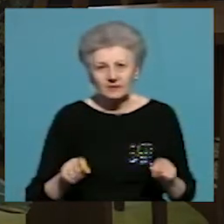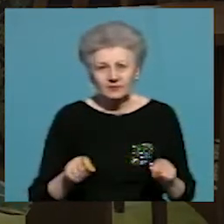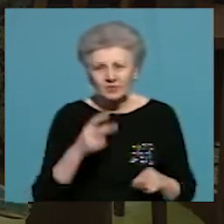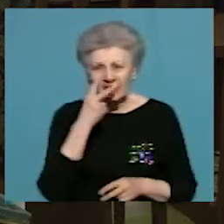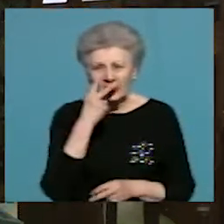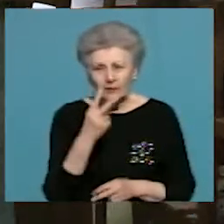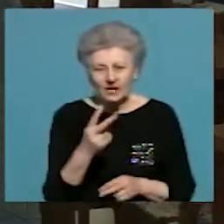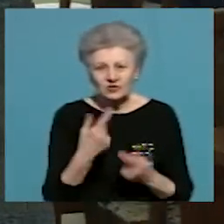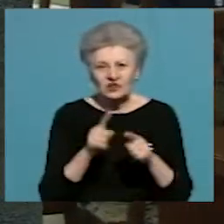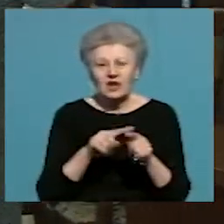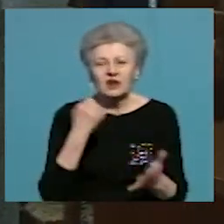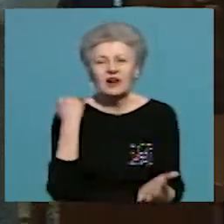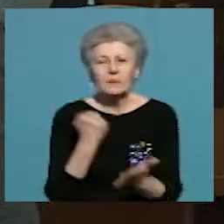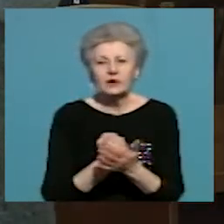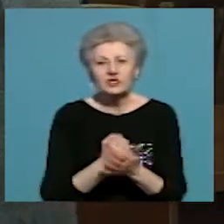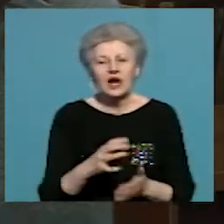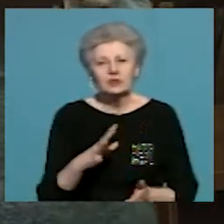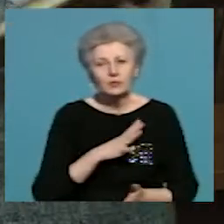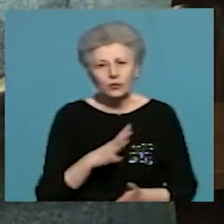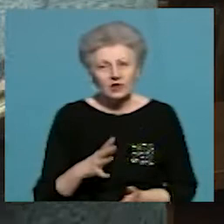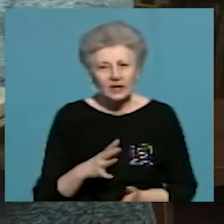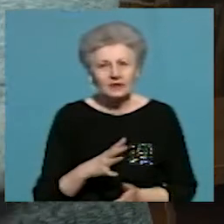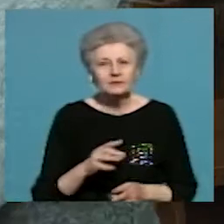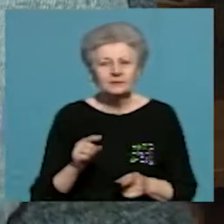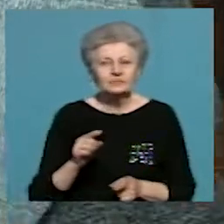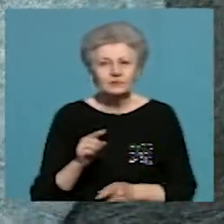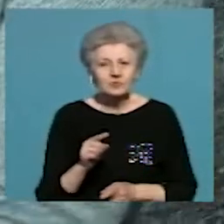бачите, яка печатка була, то